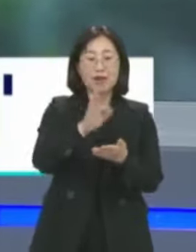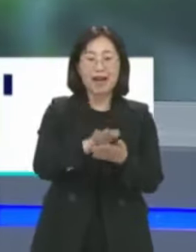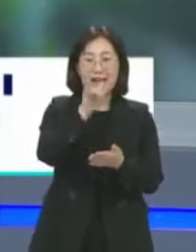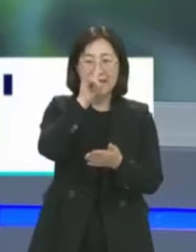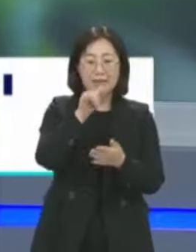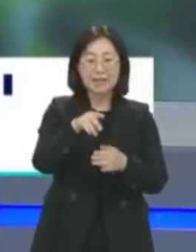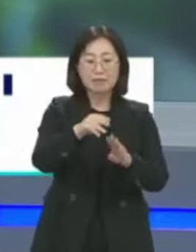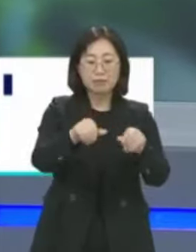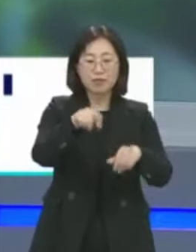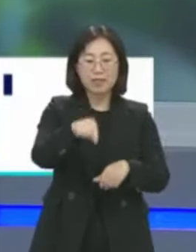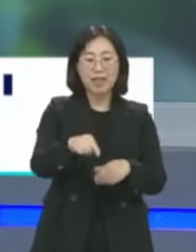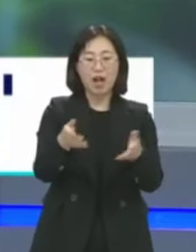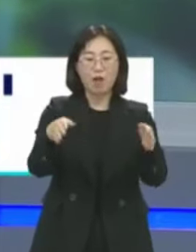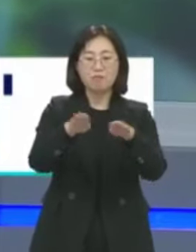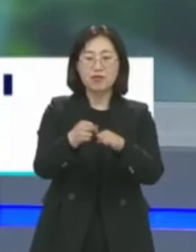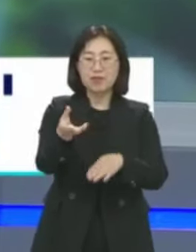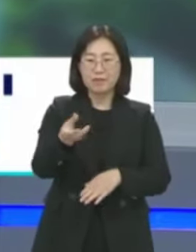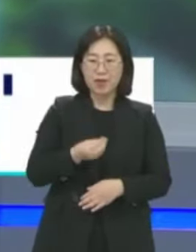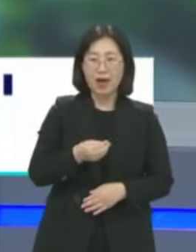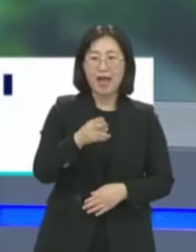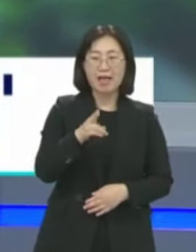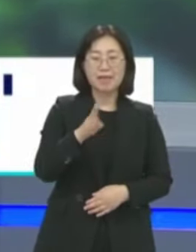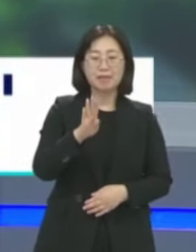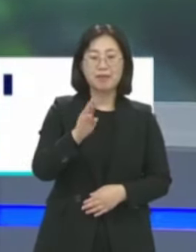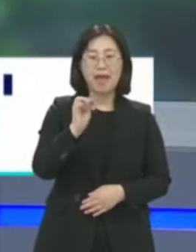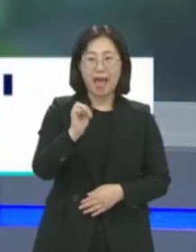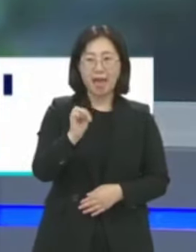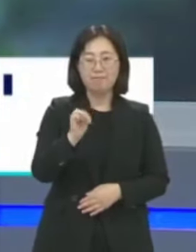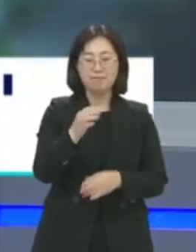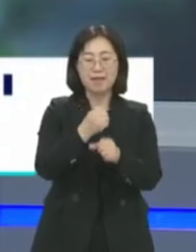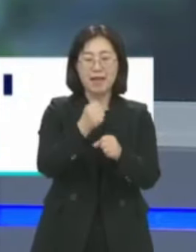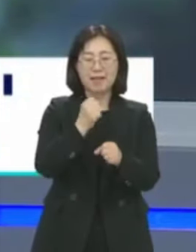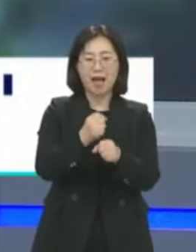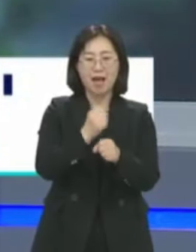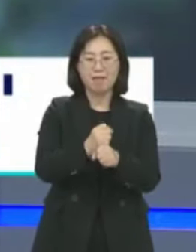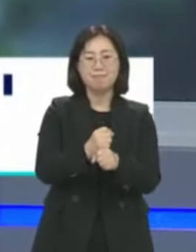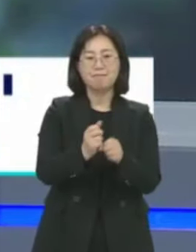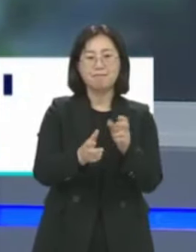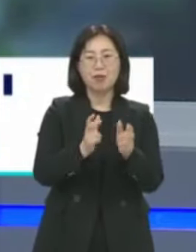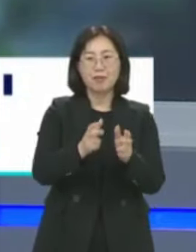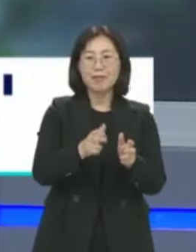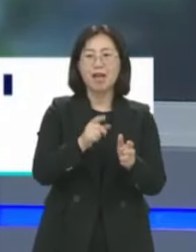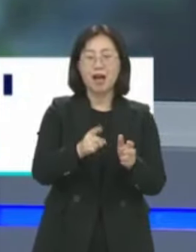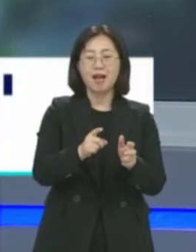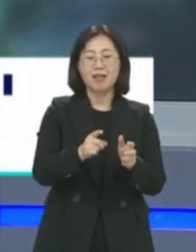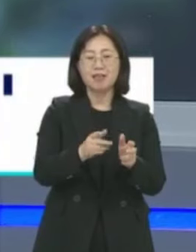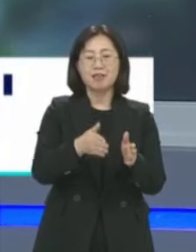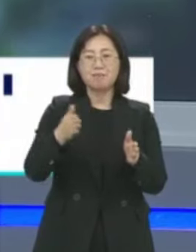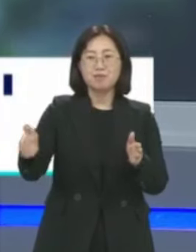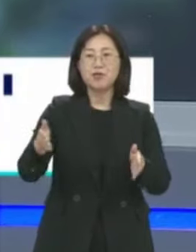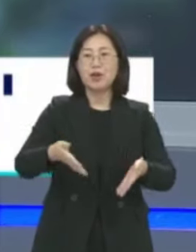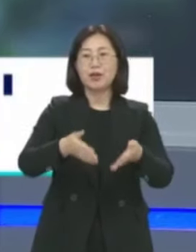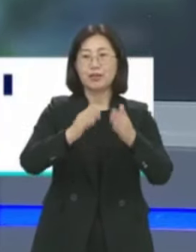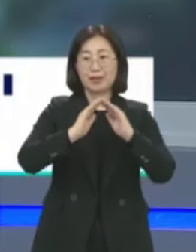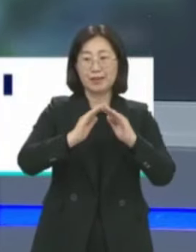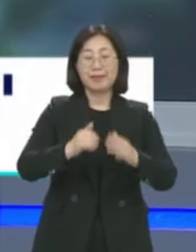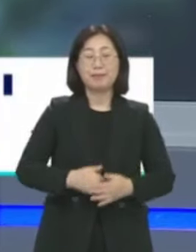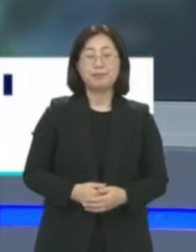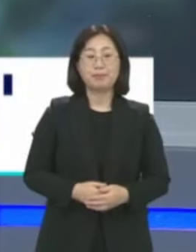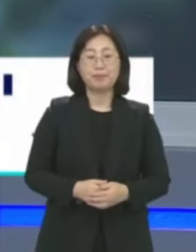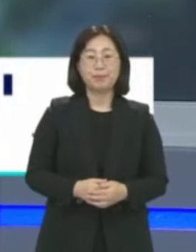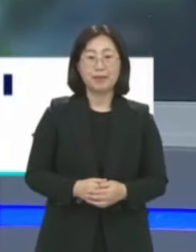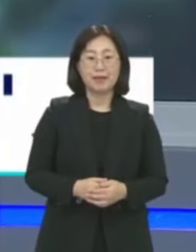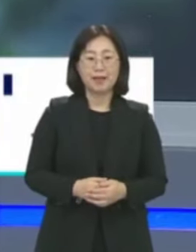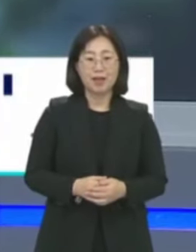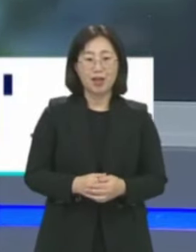디스플레이 부진의 건물을 임대해 HBM 생산을 위한 반도체 패키징 공정 설비를 증설하기로 했습니다. 반전의